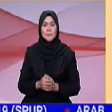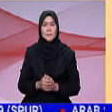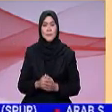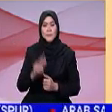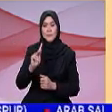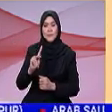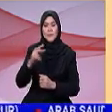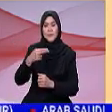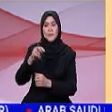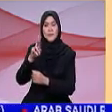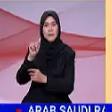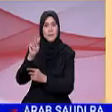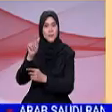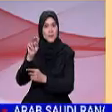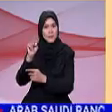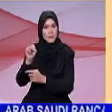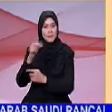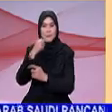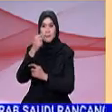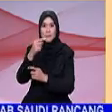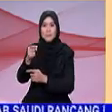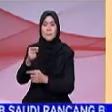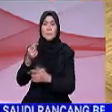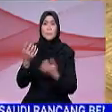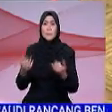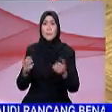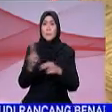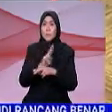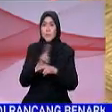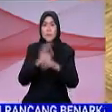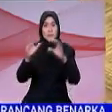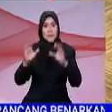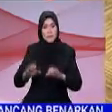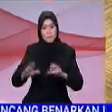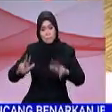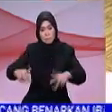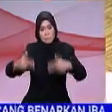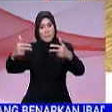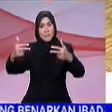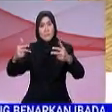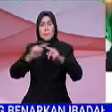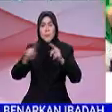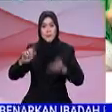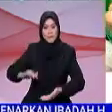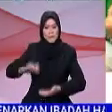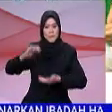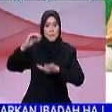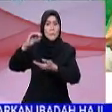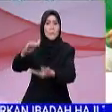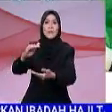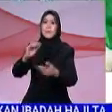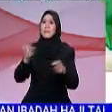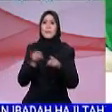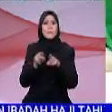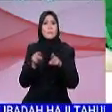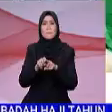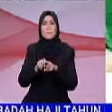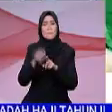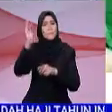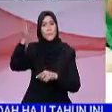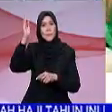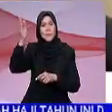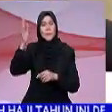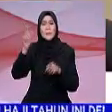Khairuddin Rahman menjelaskan meskipun menggunakan medium yang berbeza, namun mesej yang disampaikan adalah sama,